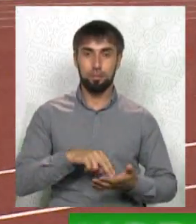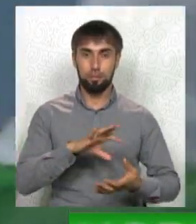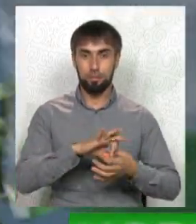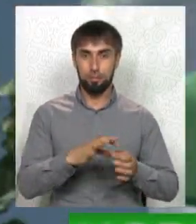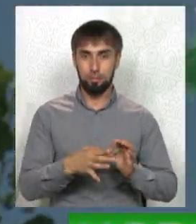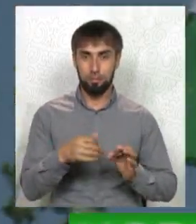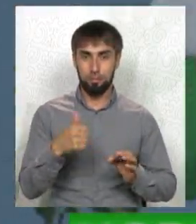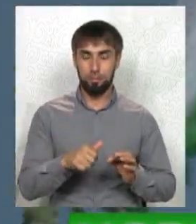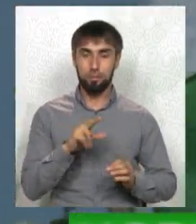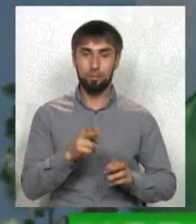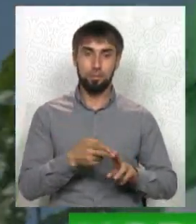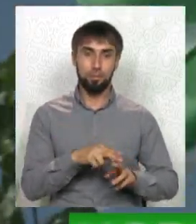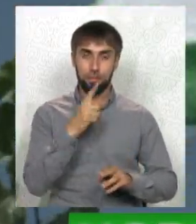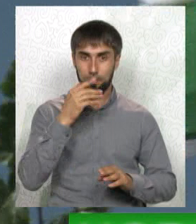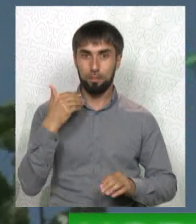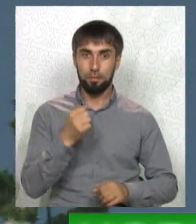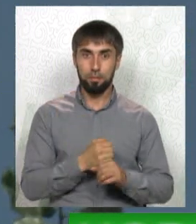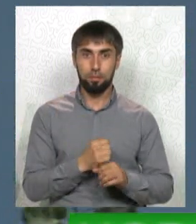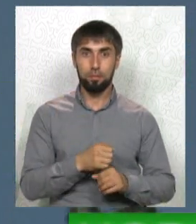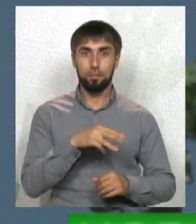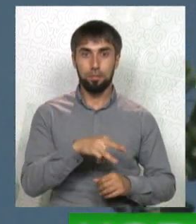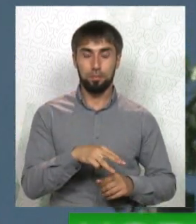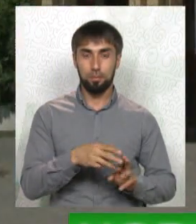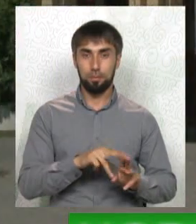олимпийскими чемпионами, как это совсем недавно сделал